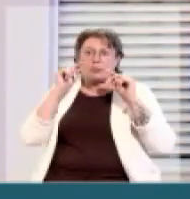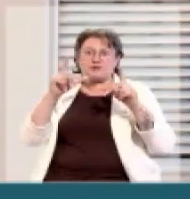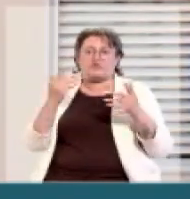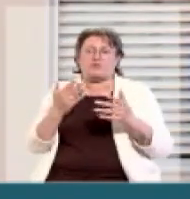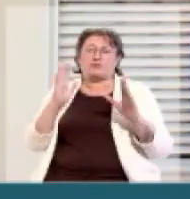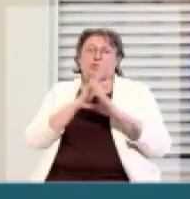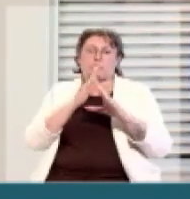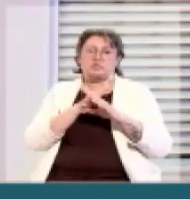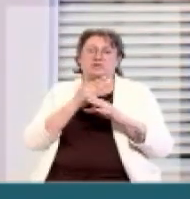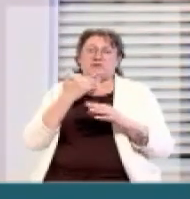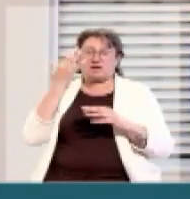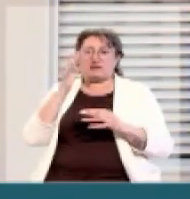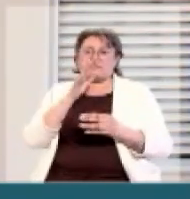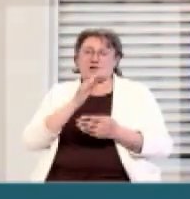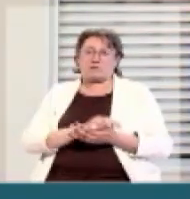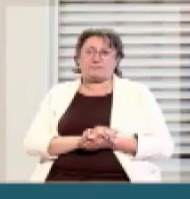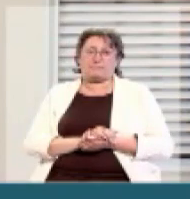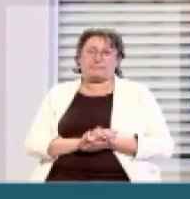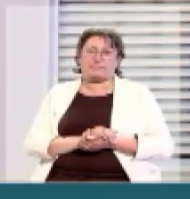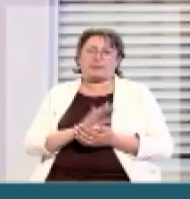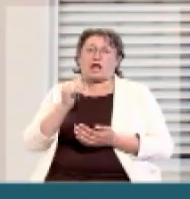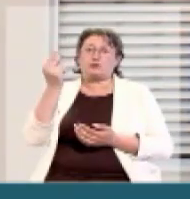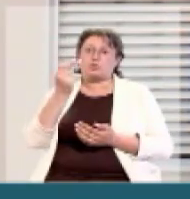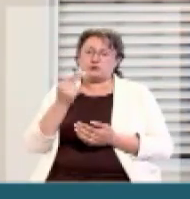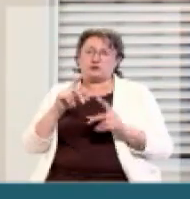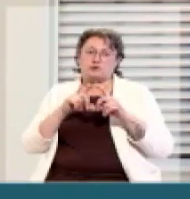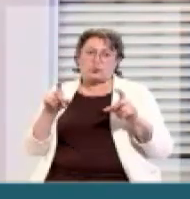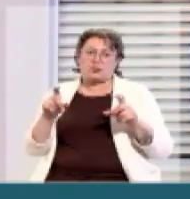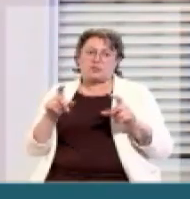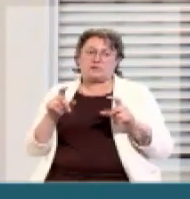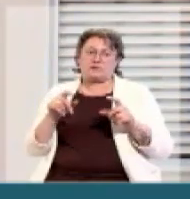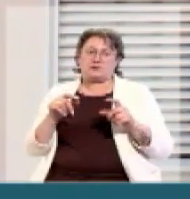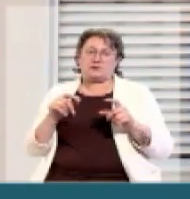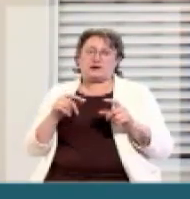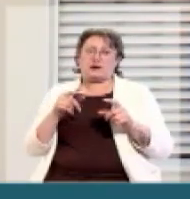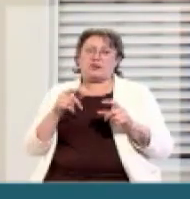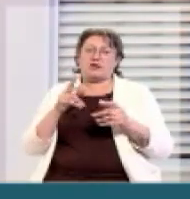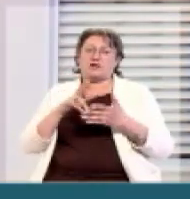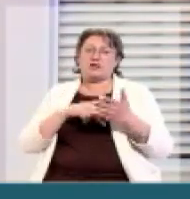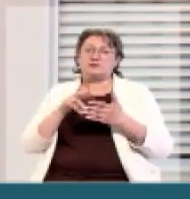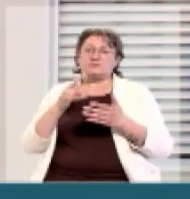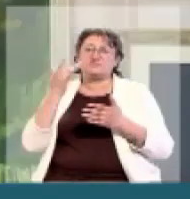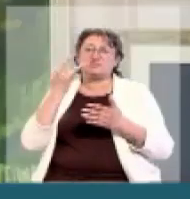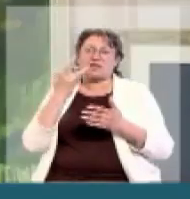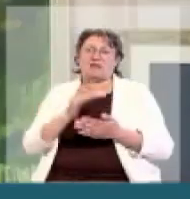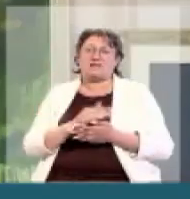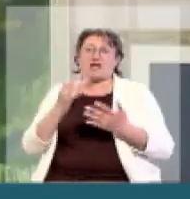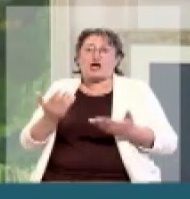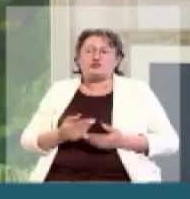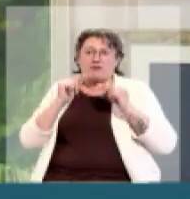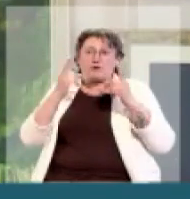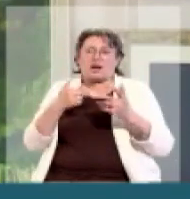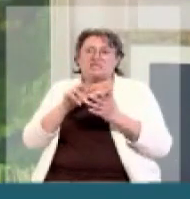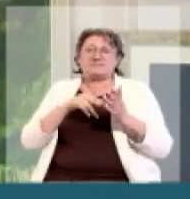краски оживают в летний период. А вот в художественной школе оживают краски всегда. Подобные